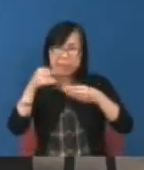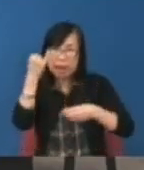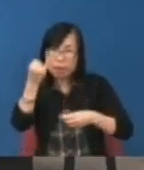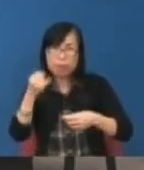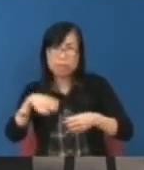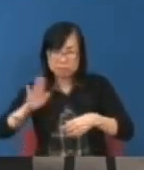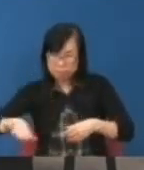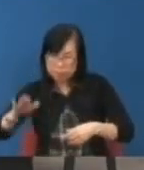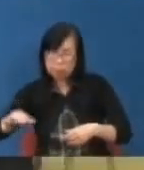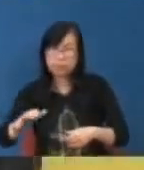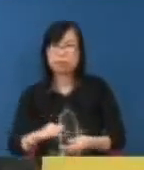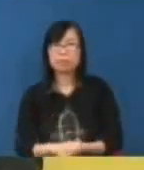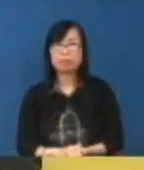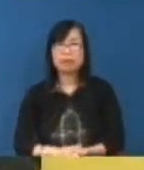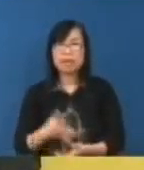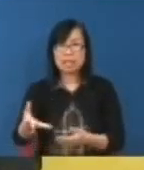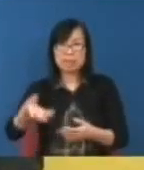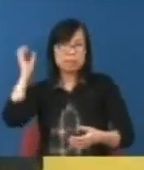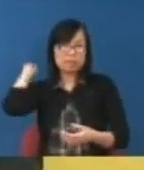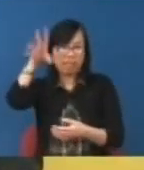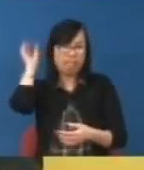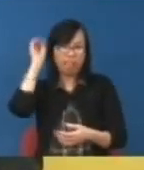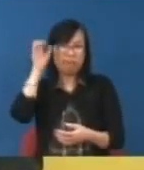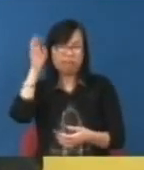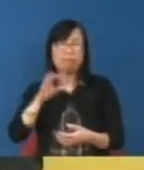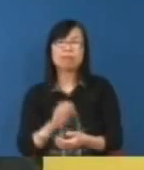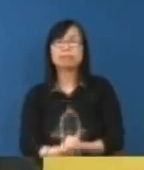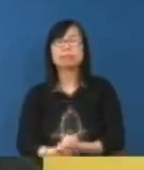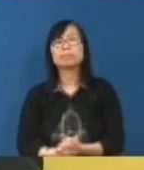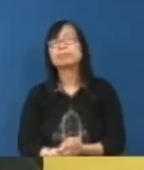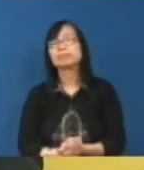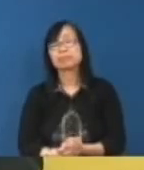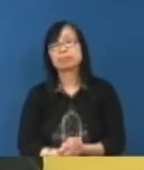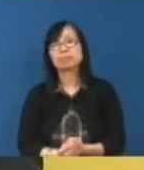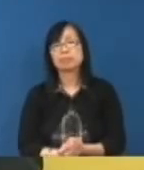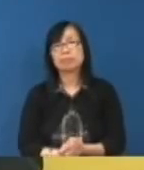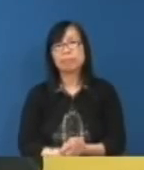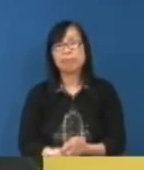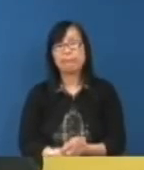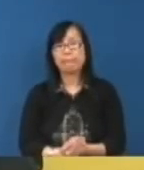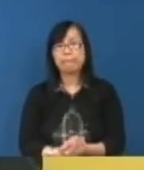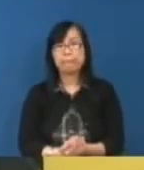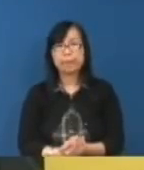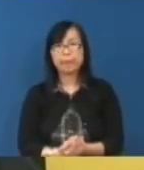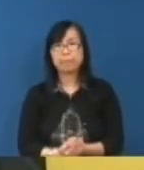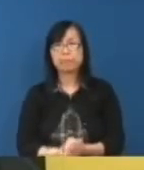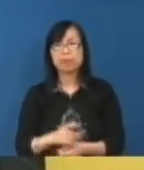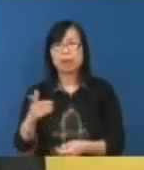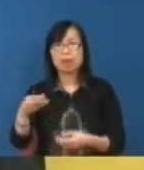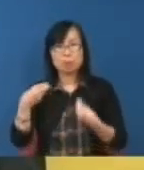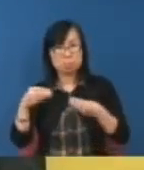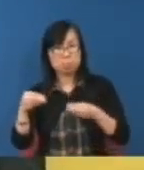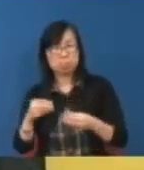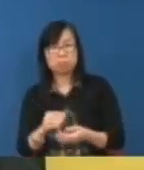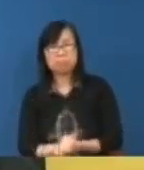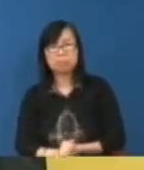這個民建聯就係啦。孫明揚嗰啲咧，仲係叫做長君之惡啫。 咁咧，我今日講埋呢一度咧就完